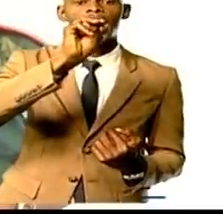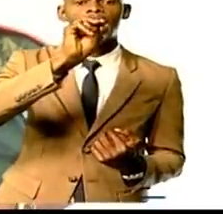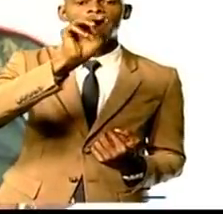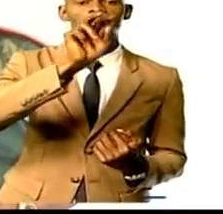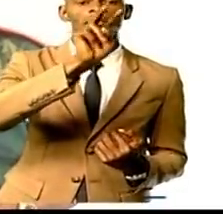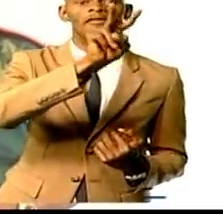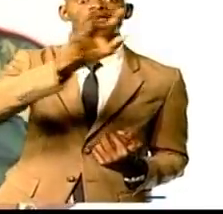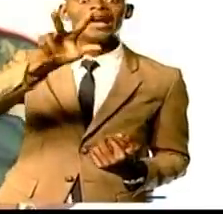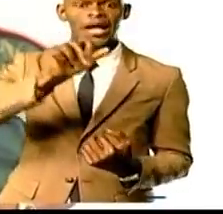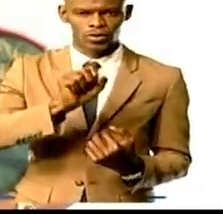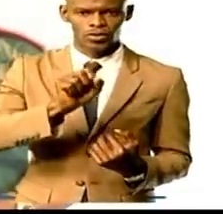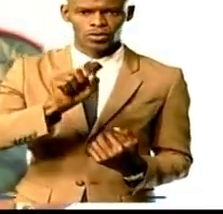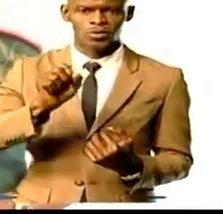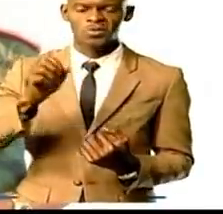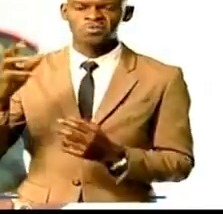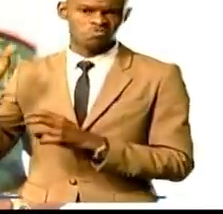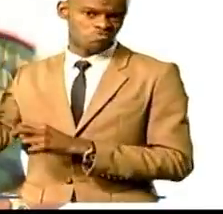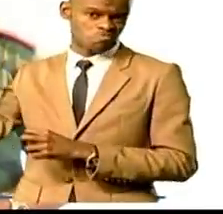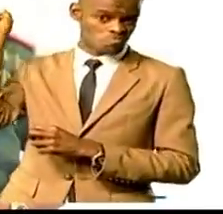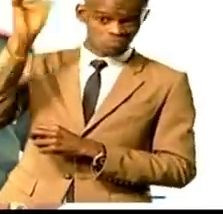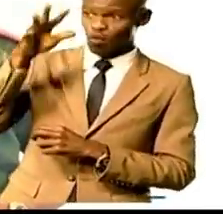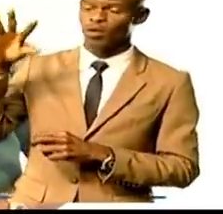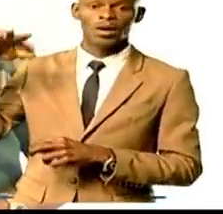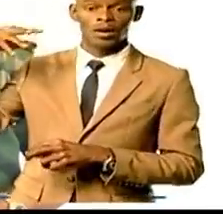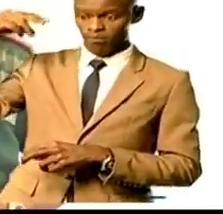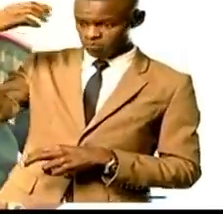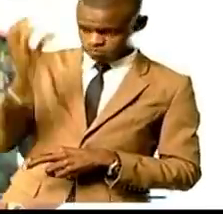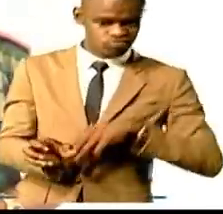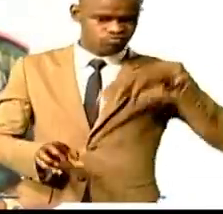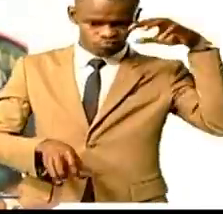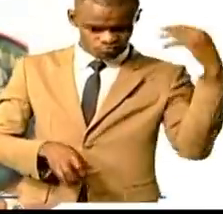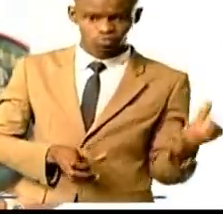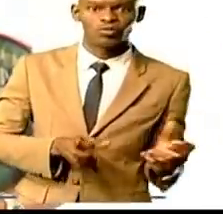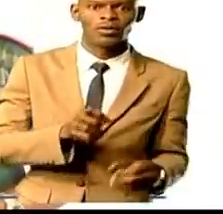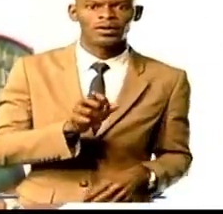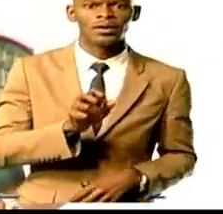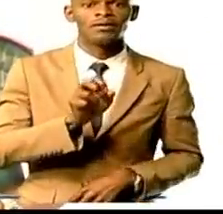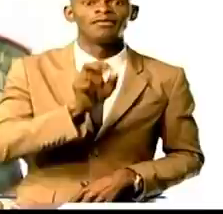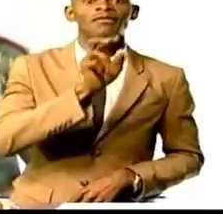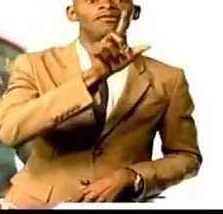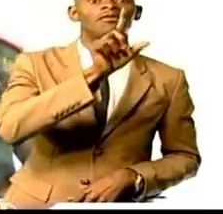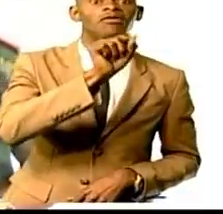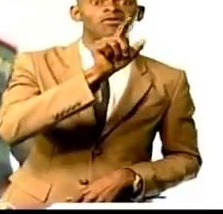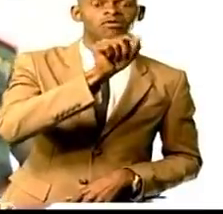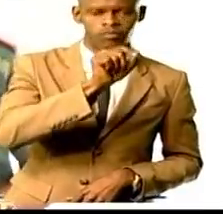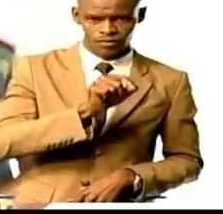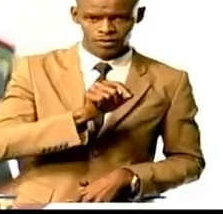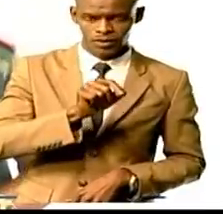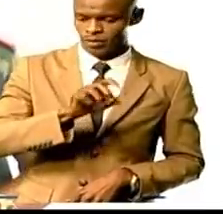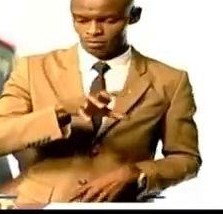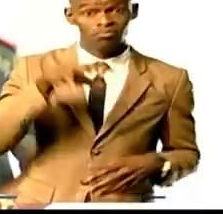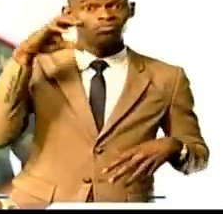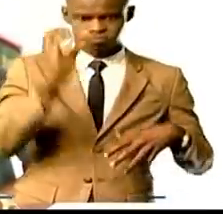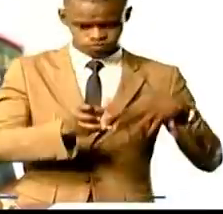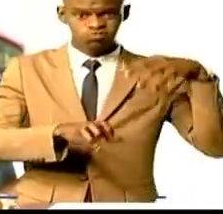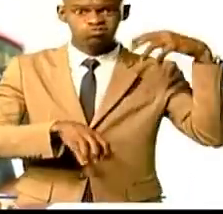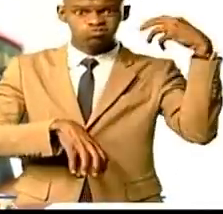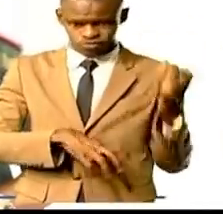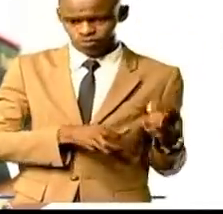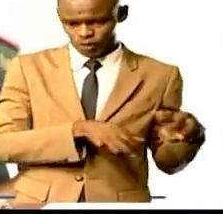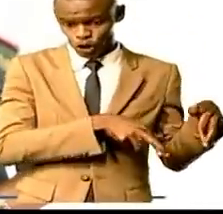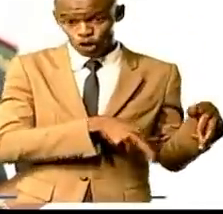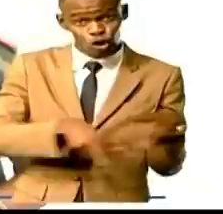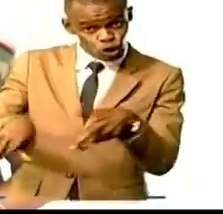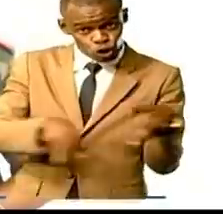et bombes tirés de l'est vers l'ouest de l'axe routier Goma-Rutshuru